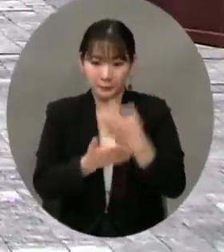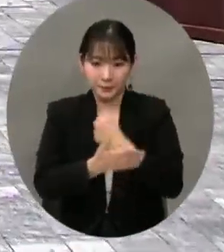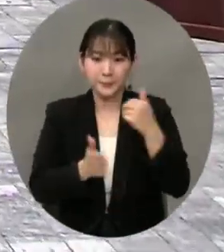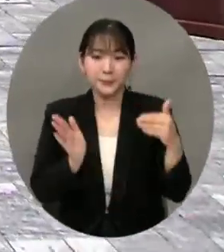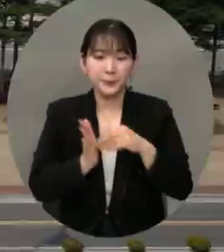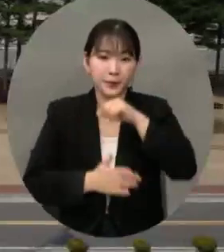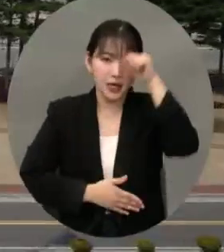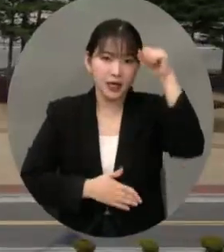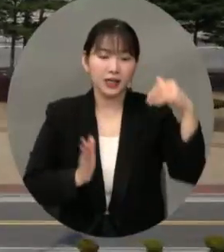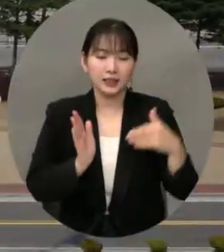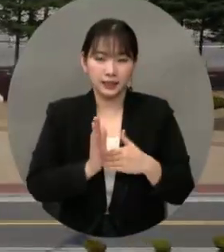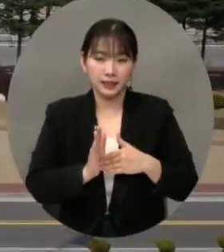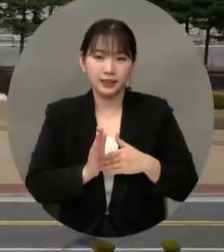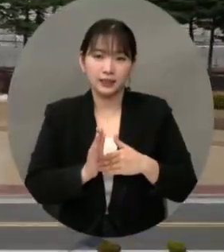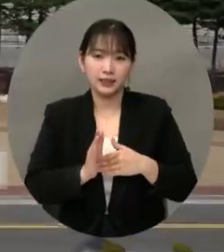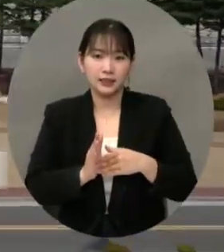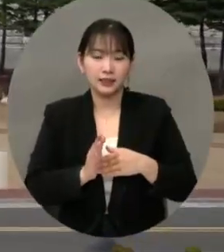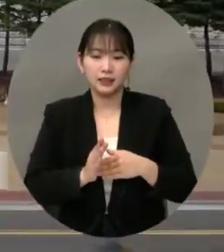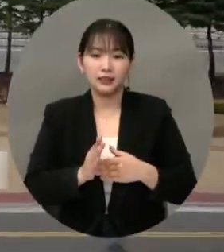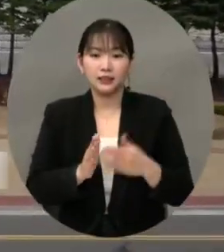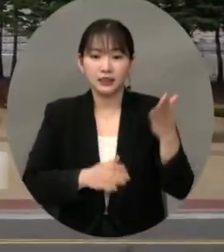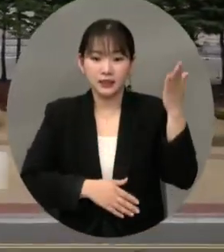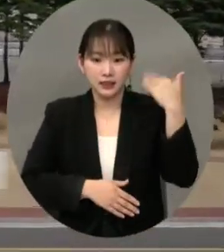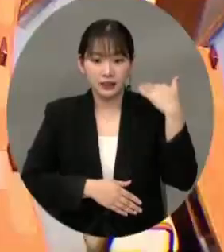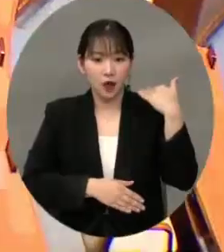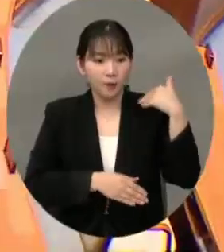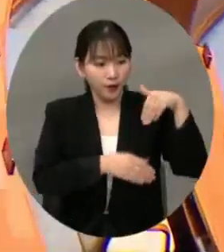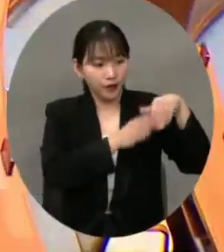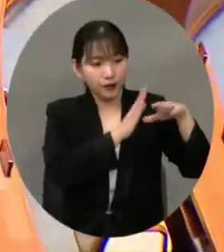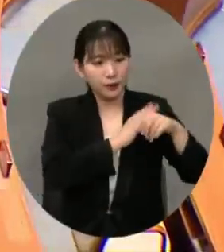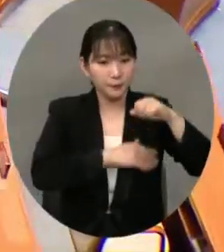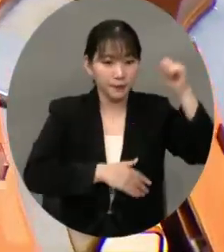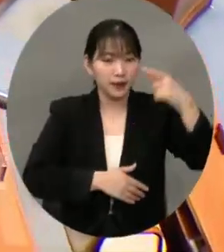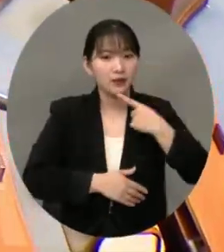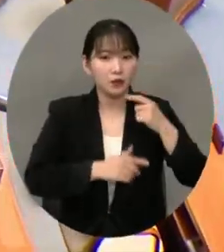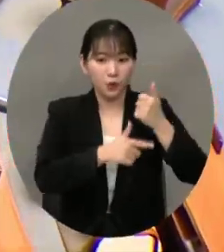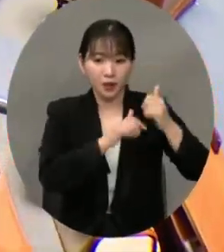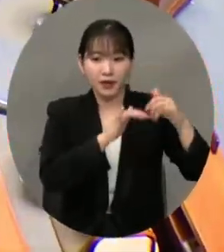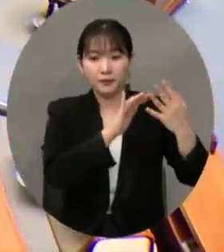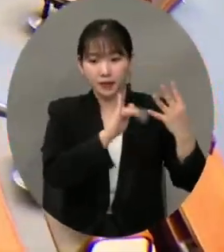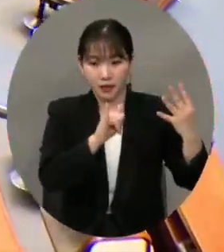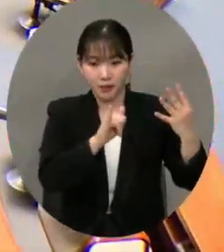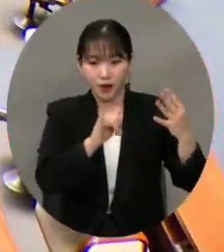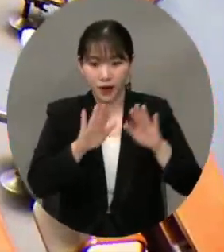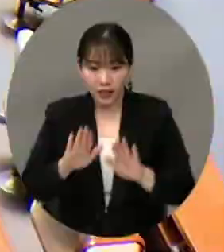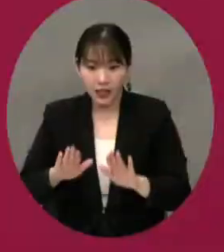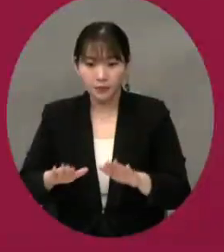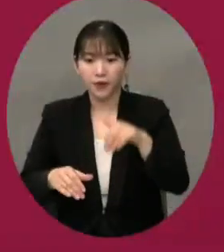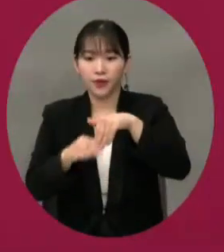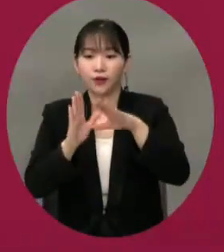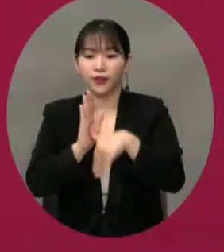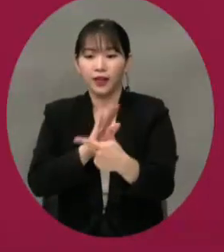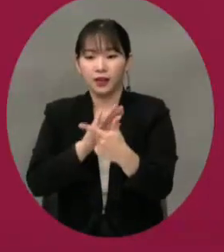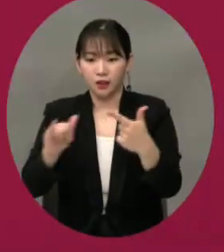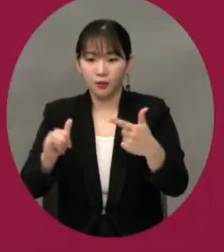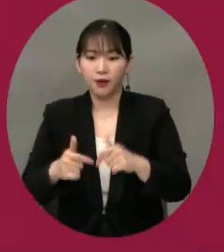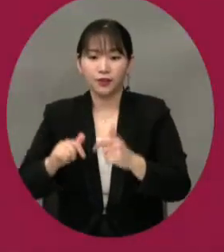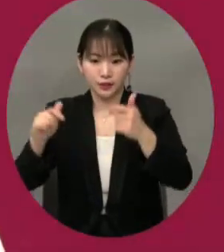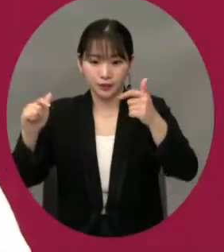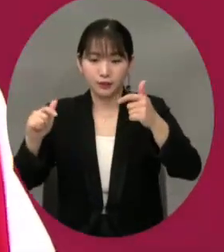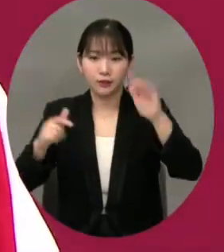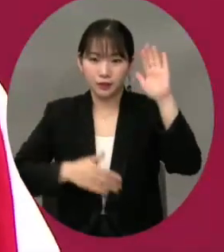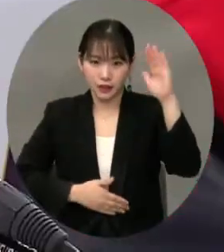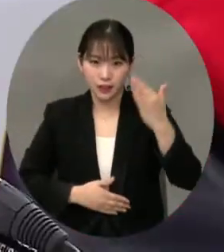당선됐습니다. 지난 21대 비례대표 선거에서 당선됐던 호남 인사는 4명. 22대에는 6명으로